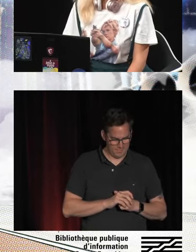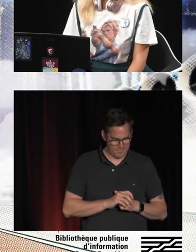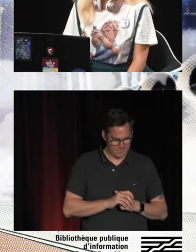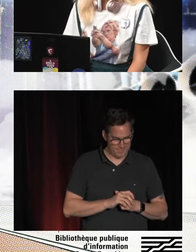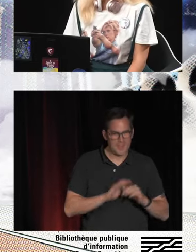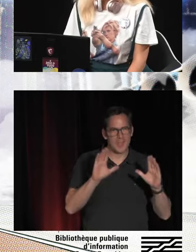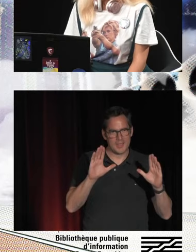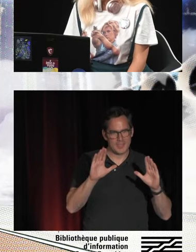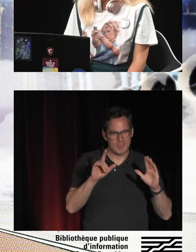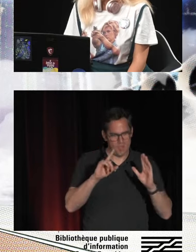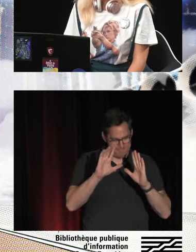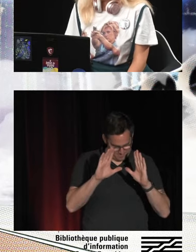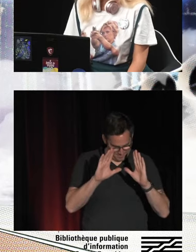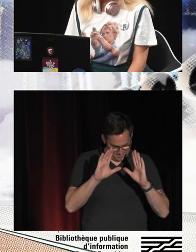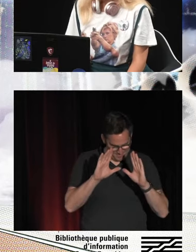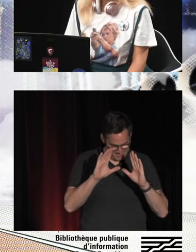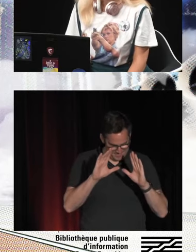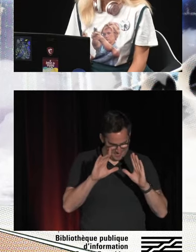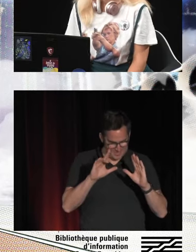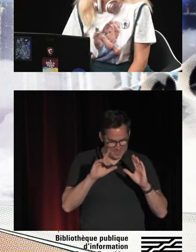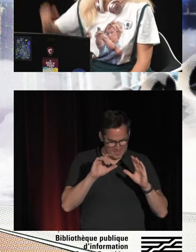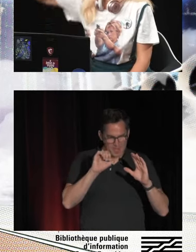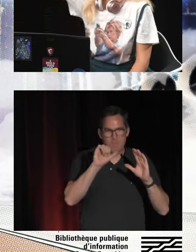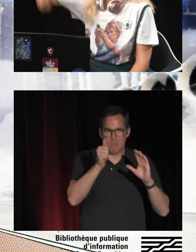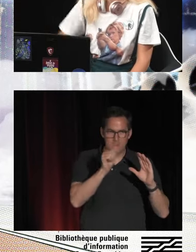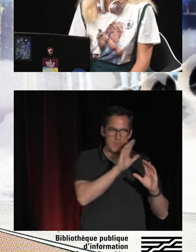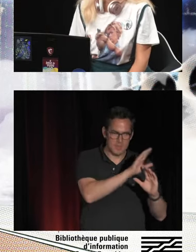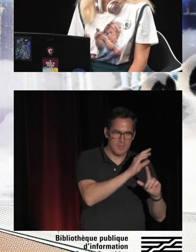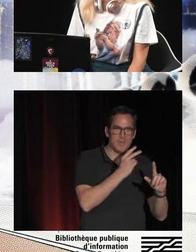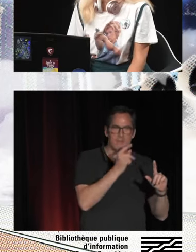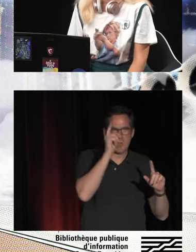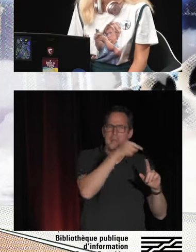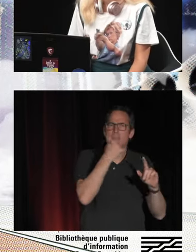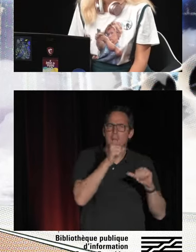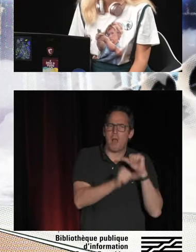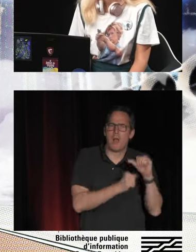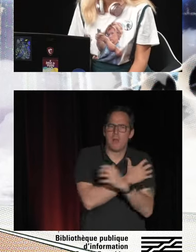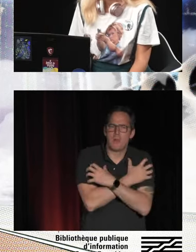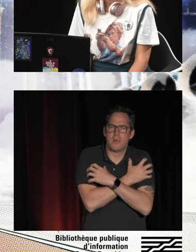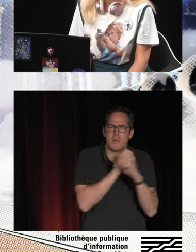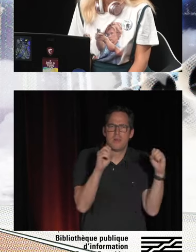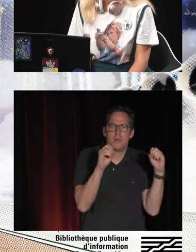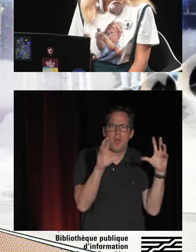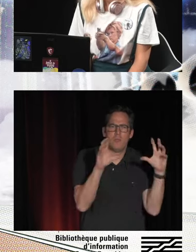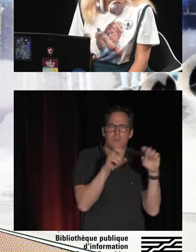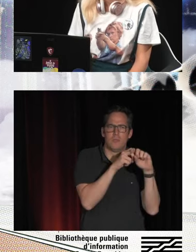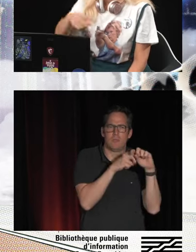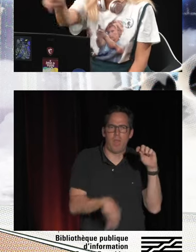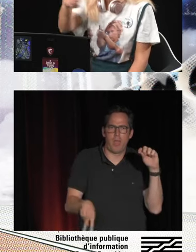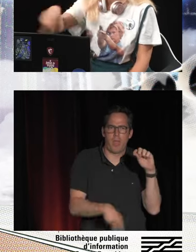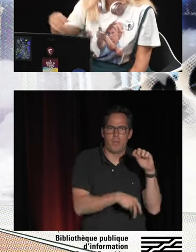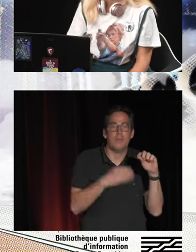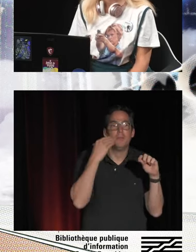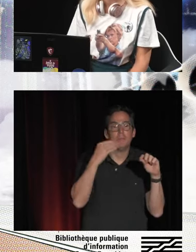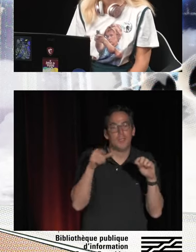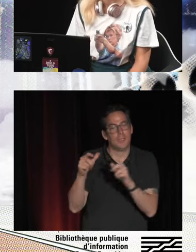Alors attendez, on va faire un truc, on va réassurer Tintin, parce que des fois ils ont des crampes, et du coup ils lâchent. Et si toi t'es